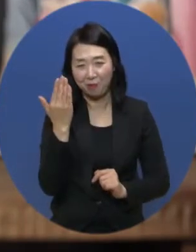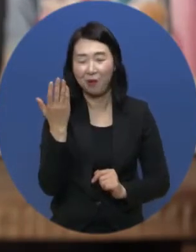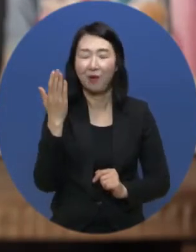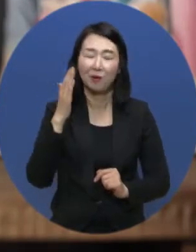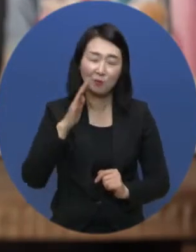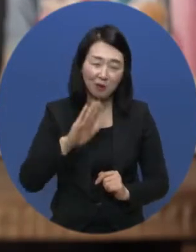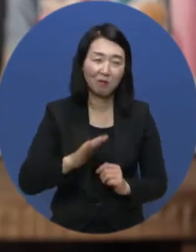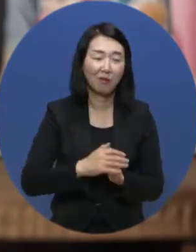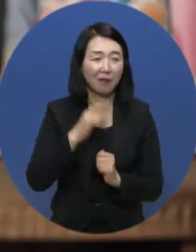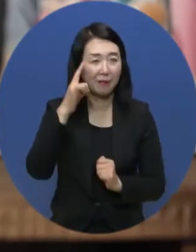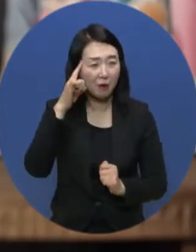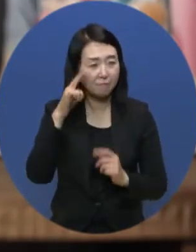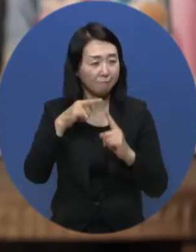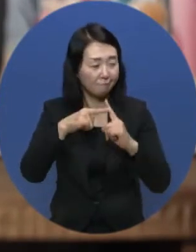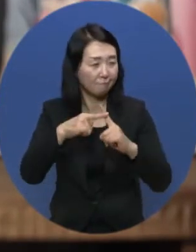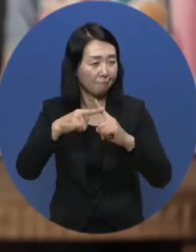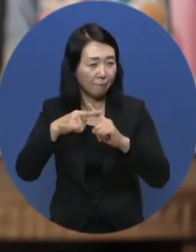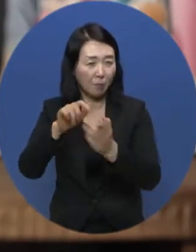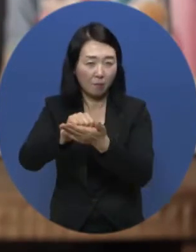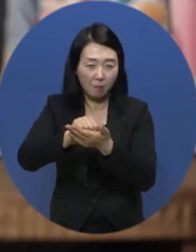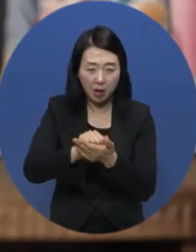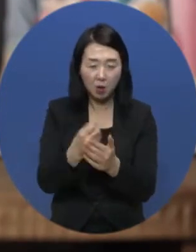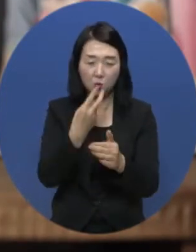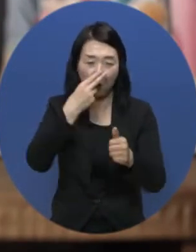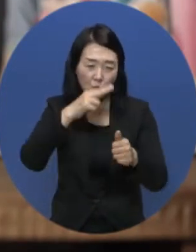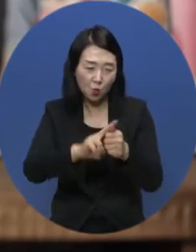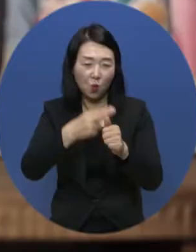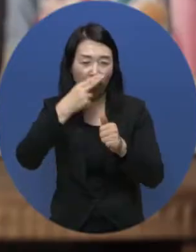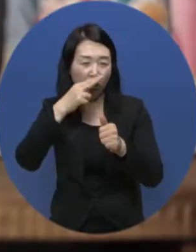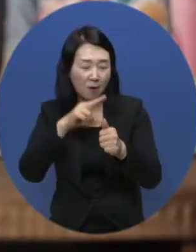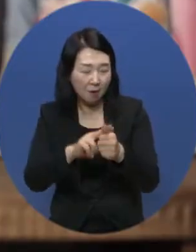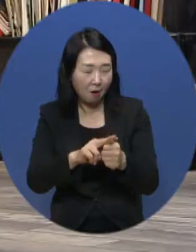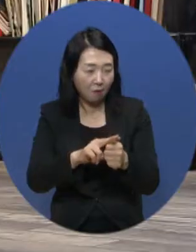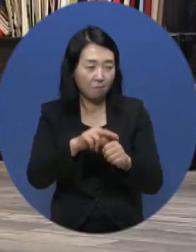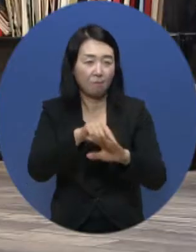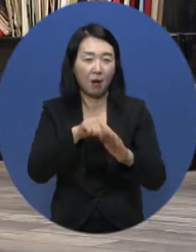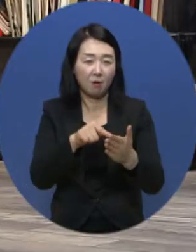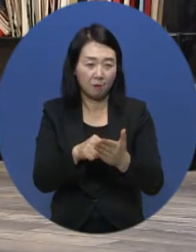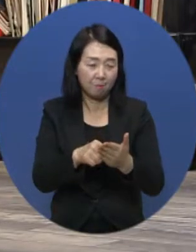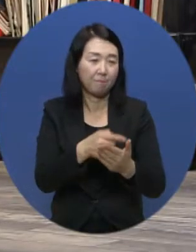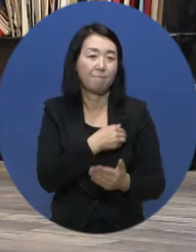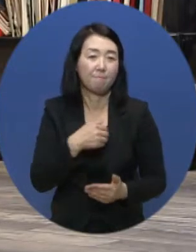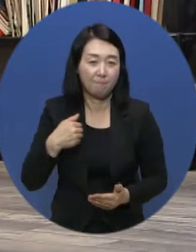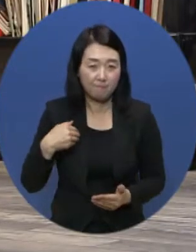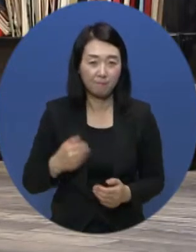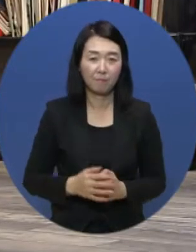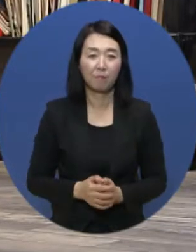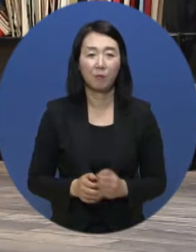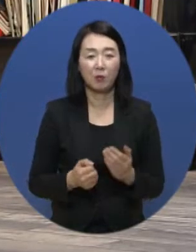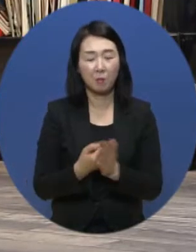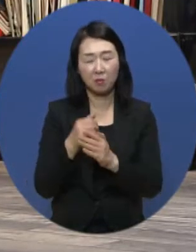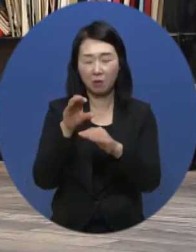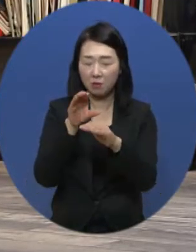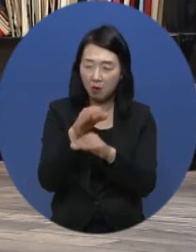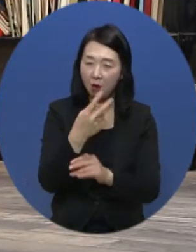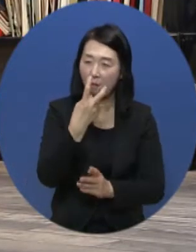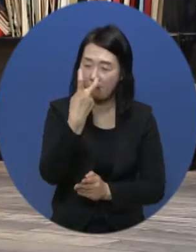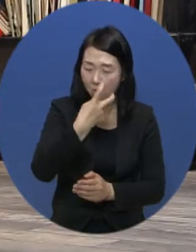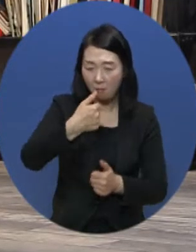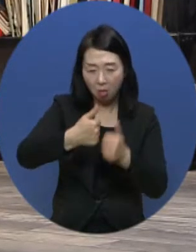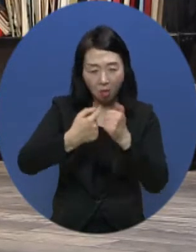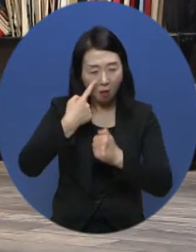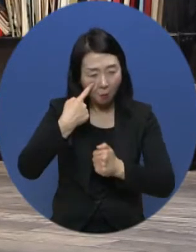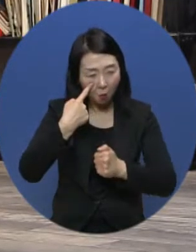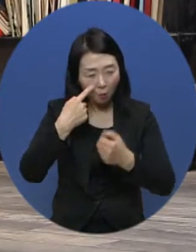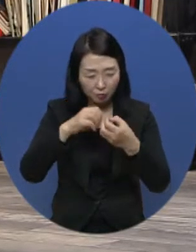긍정적으로 받아들이고 도전하고자 하는 의지가 충만했기 때문에 각종 차량을 평가하고 분해하고 연구하는